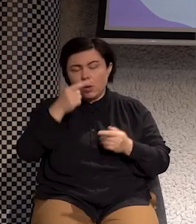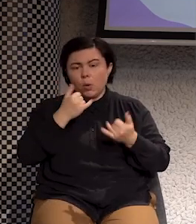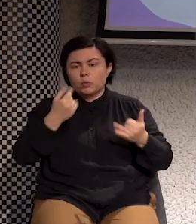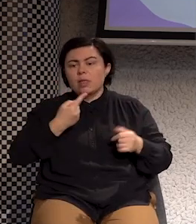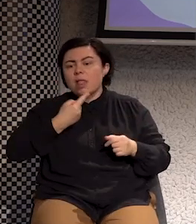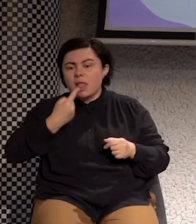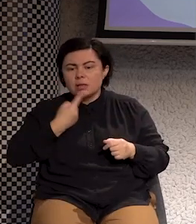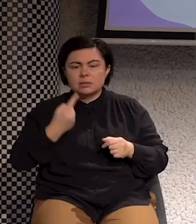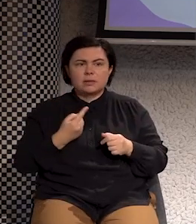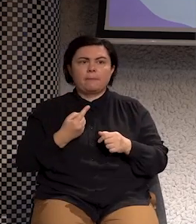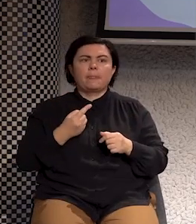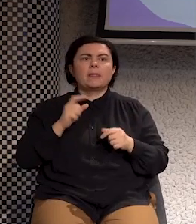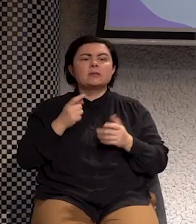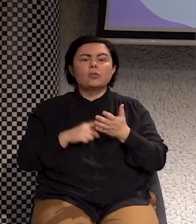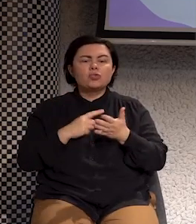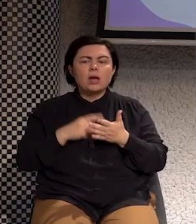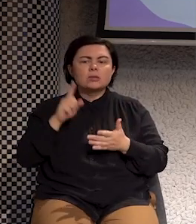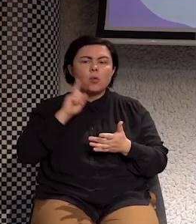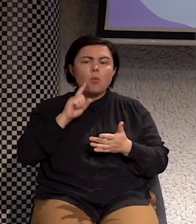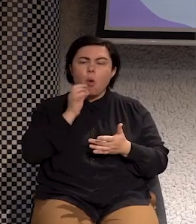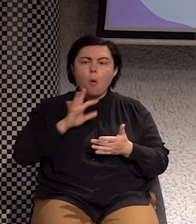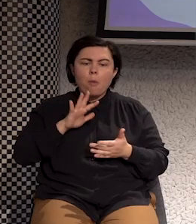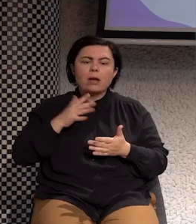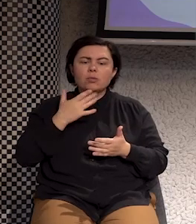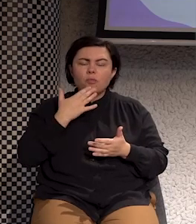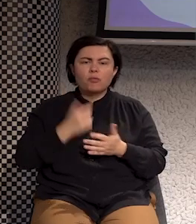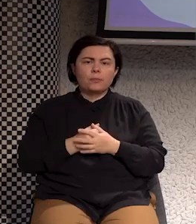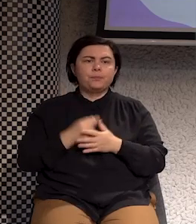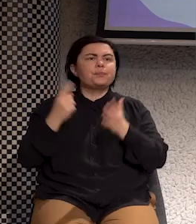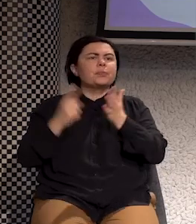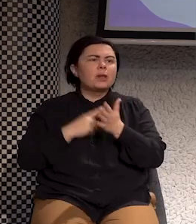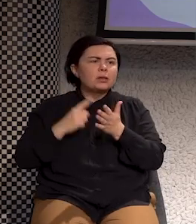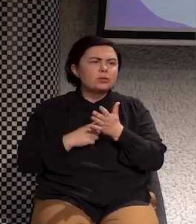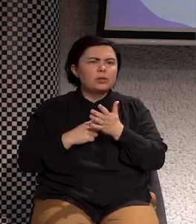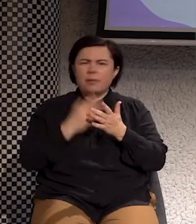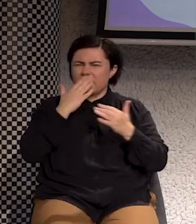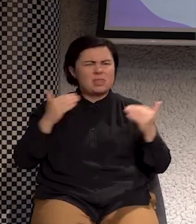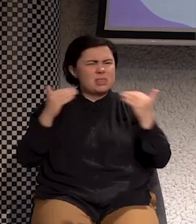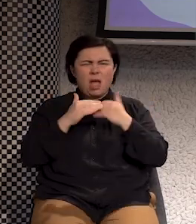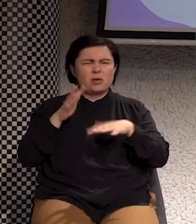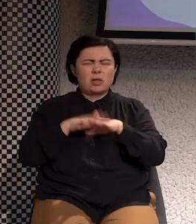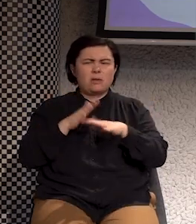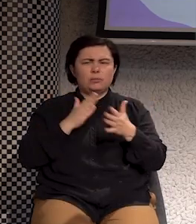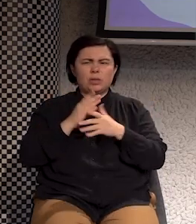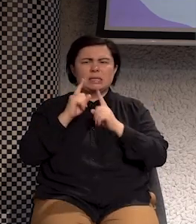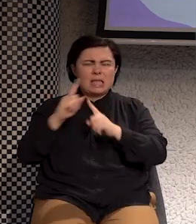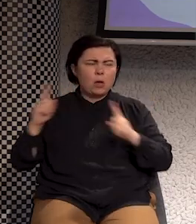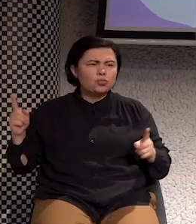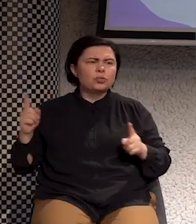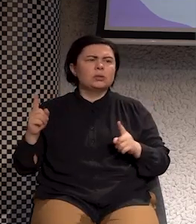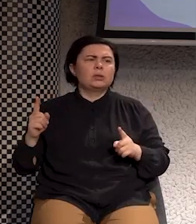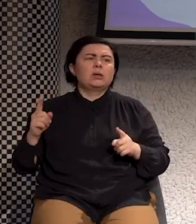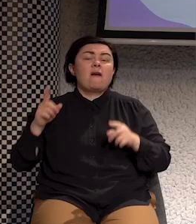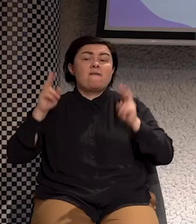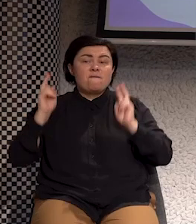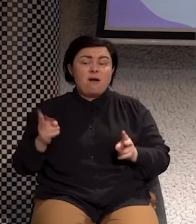językiem, ale też to, o czym często mówią, to jest to, że często są nierówno traktowani przez nauczycieli, w sensie sam